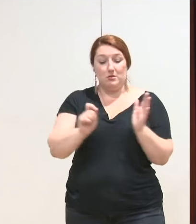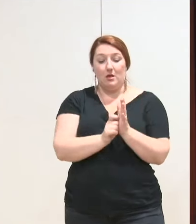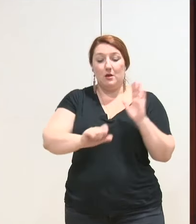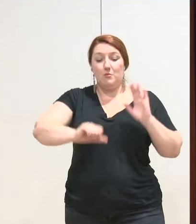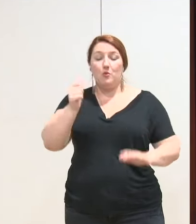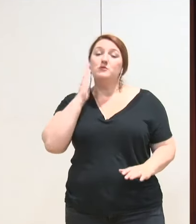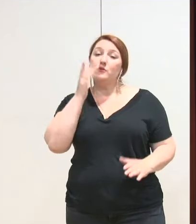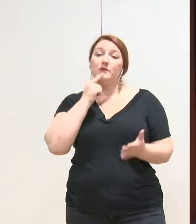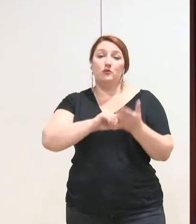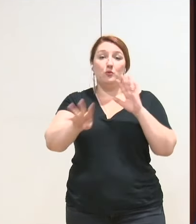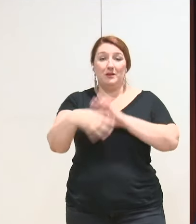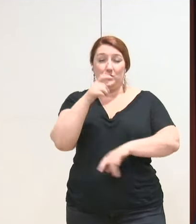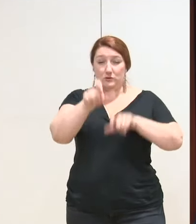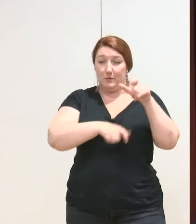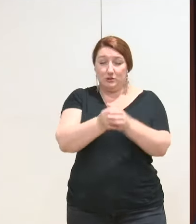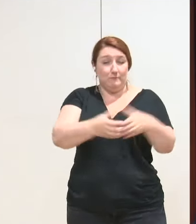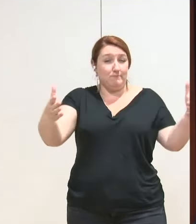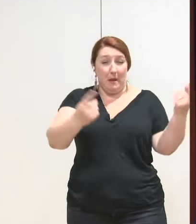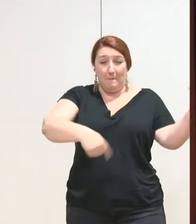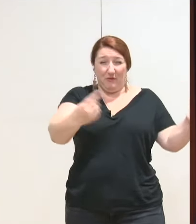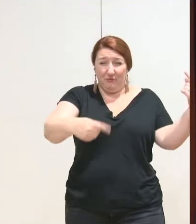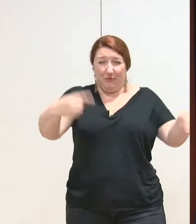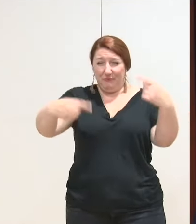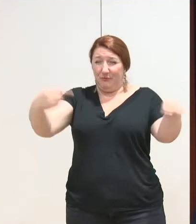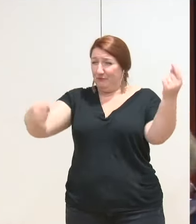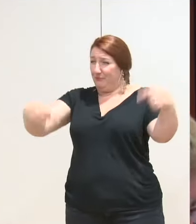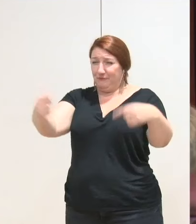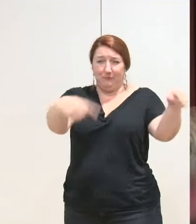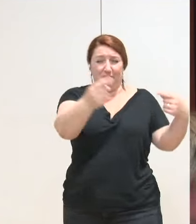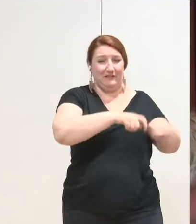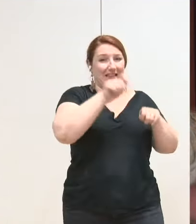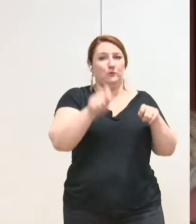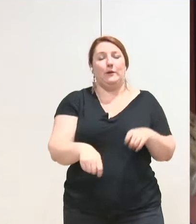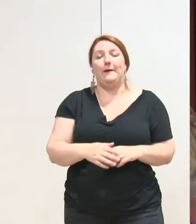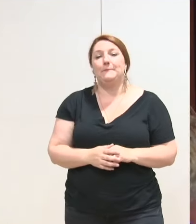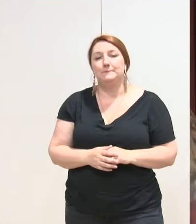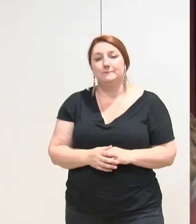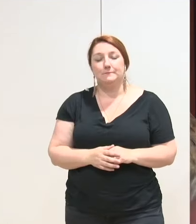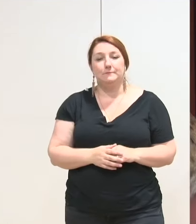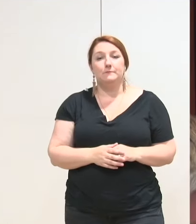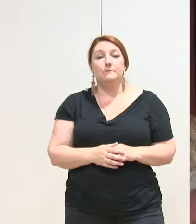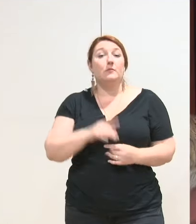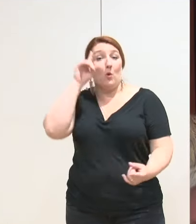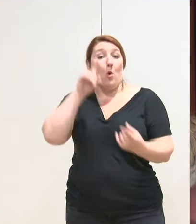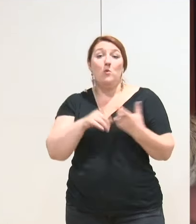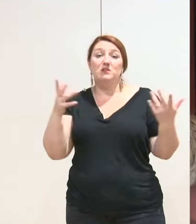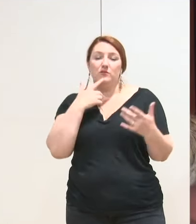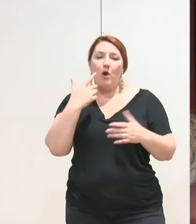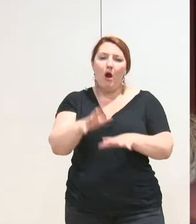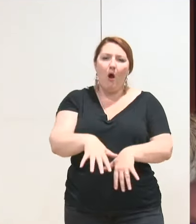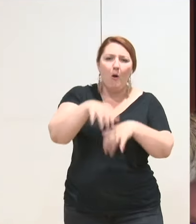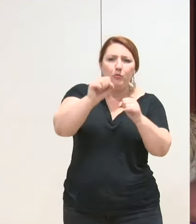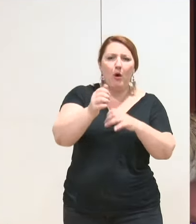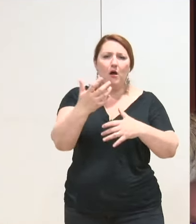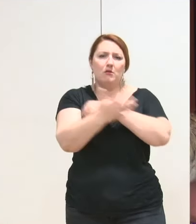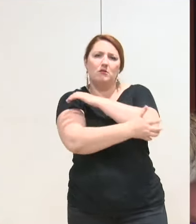2014 un nombre important de collaborateurs là encore il s'agissait de mettre fin à la précarité de l'emploi qui